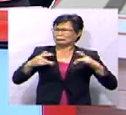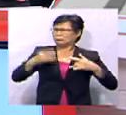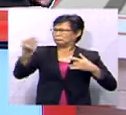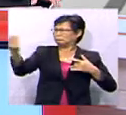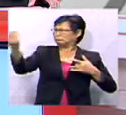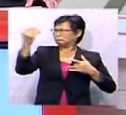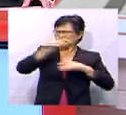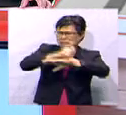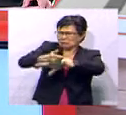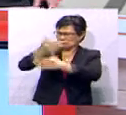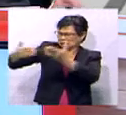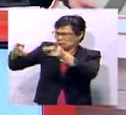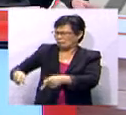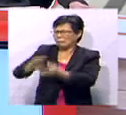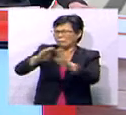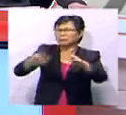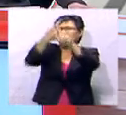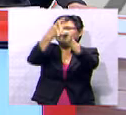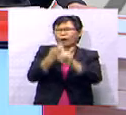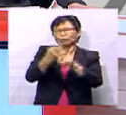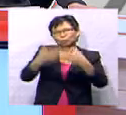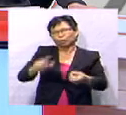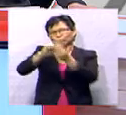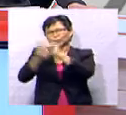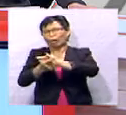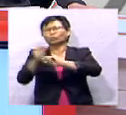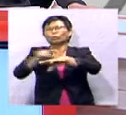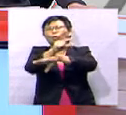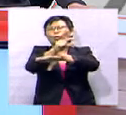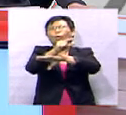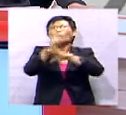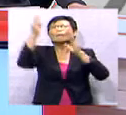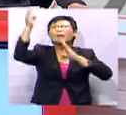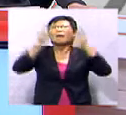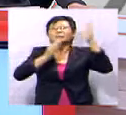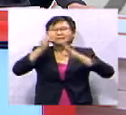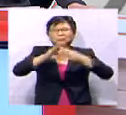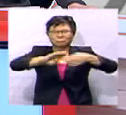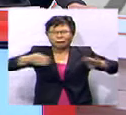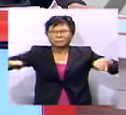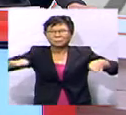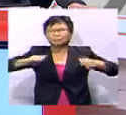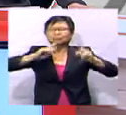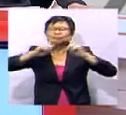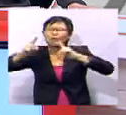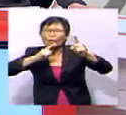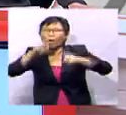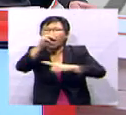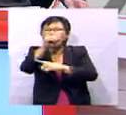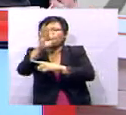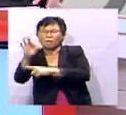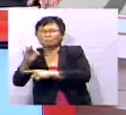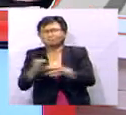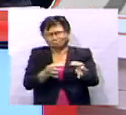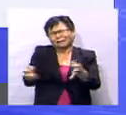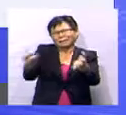dakwaan sesetengah pihak bahawa bahasa Mandarin telah menggantikan penggunaan bahasa Melayu sebagai bahasa pengantar kementeriannya.